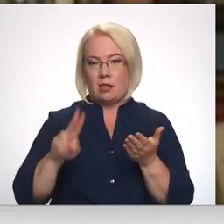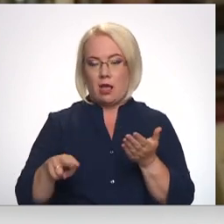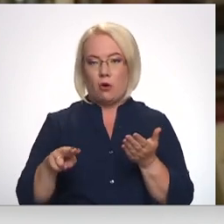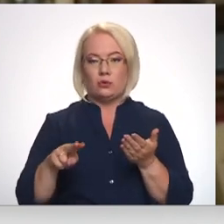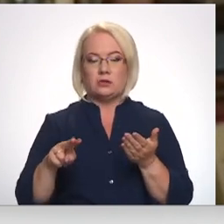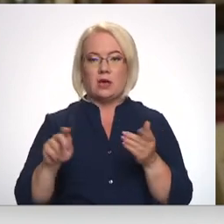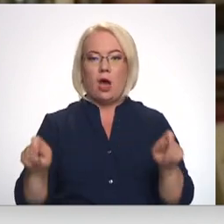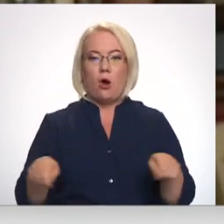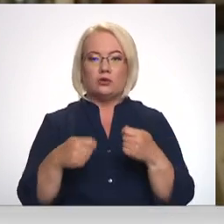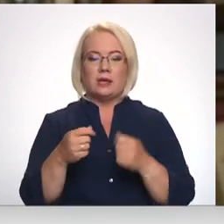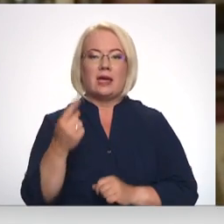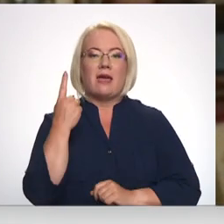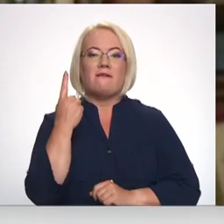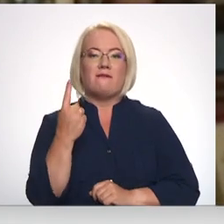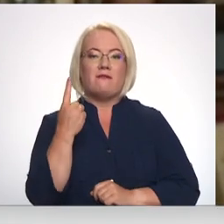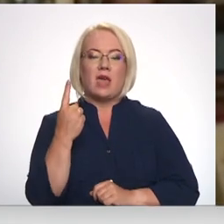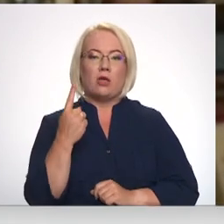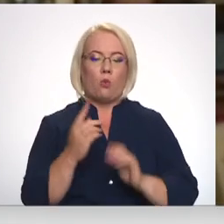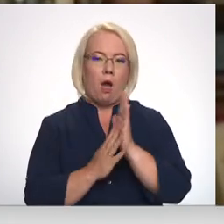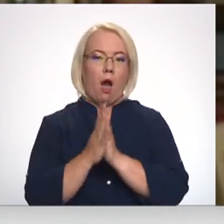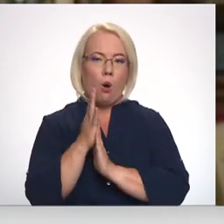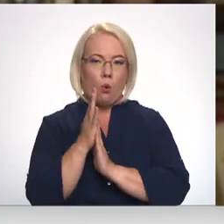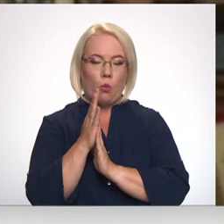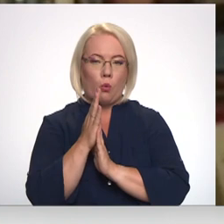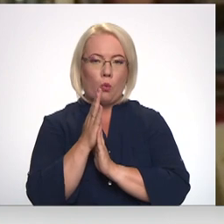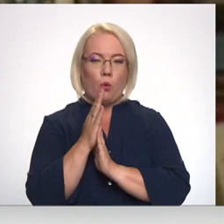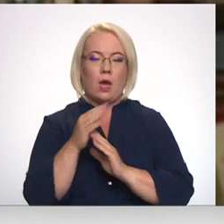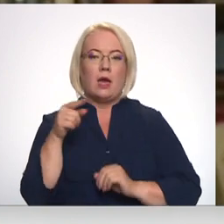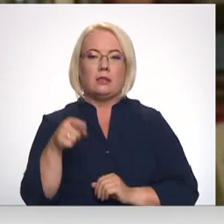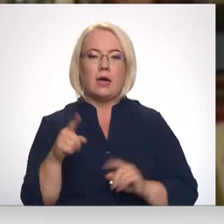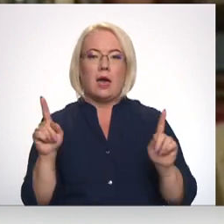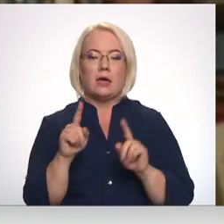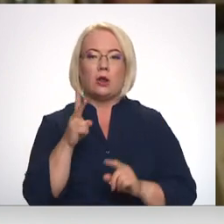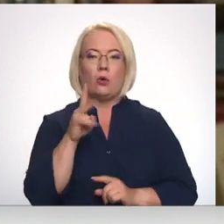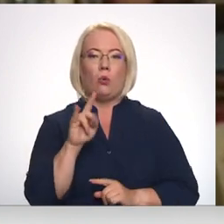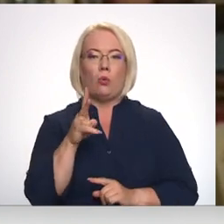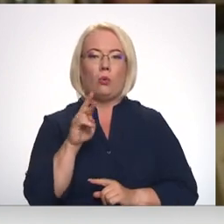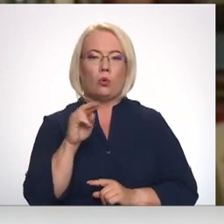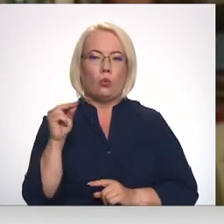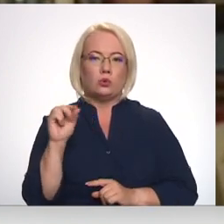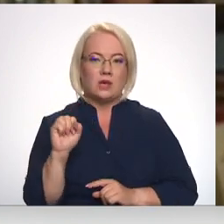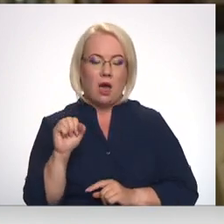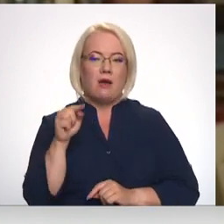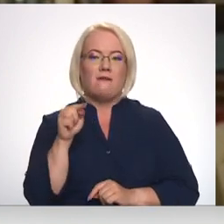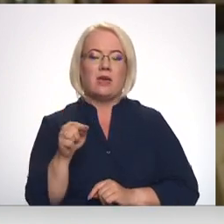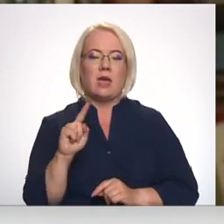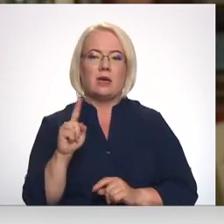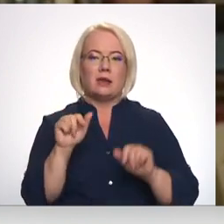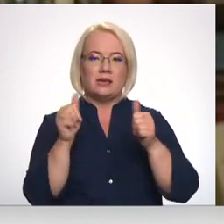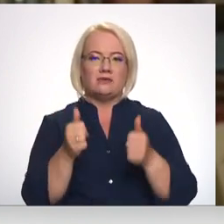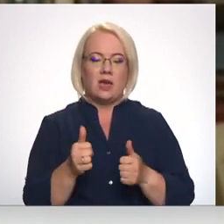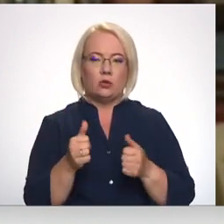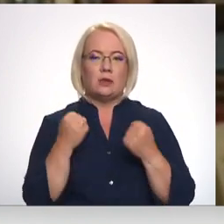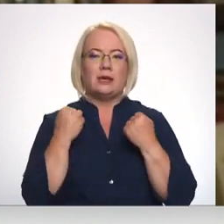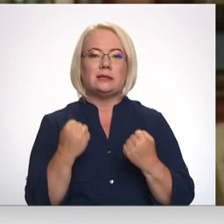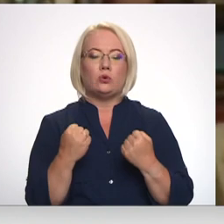viena ģenētiski modificēto kultūra augu. Tā ir ģenētiski modificētā kukurūza, kurā ir izveidota ar